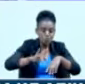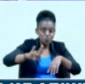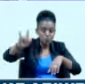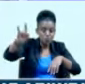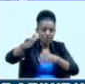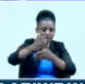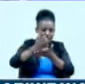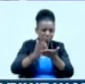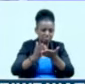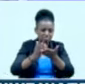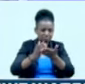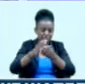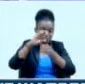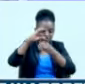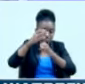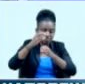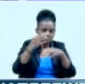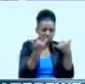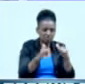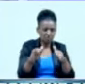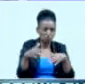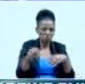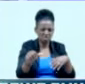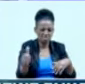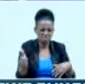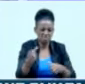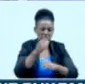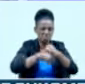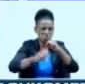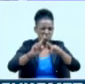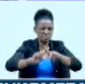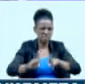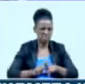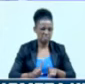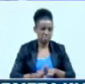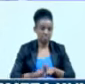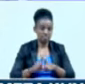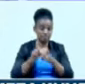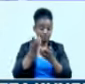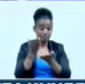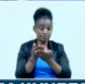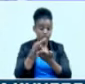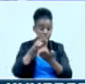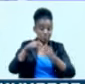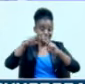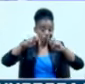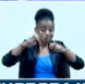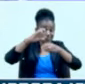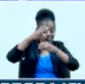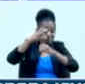abo twasuzumye bagiye mu mikino cyangwa mu bindi bikorwa bitandukanye bisaba ko bagomba